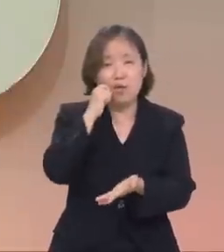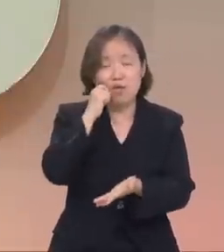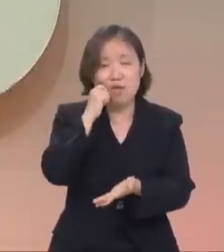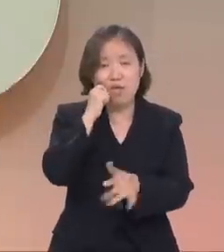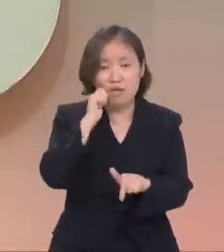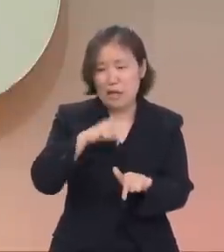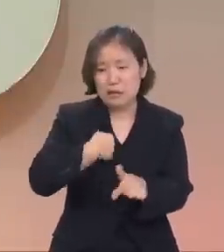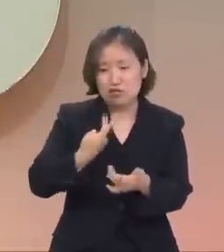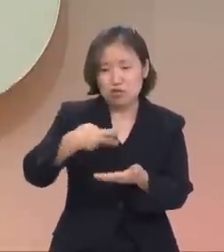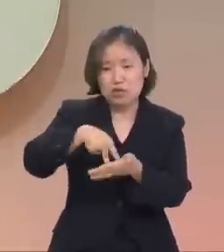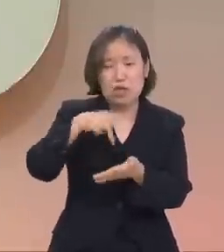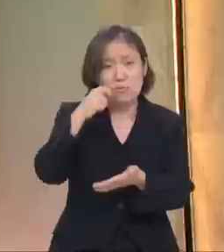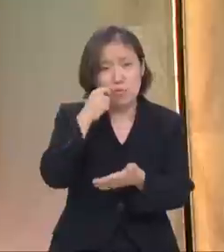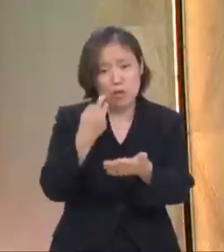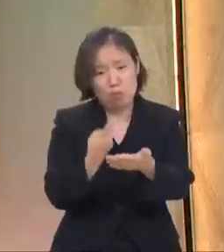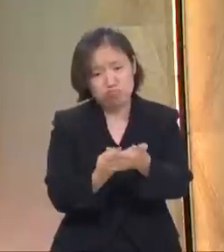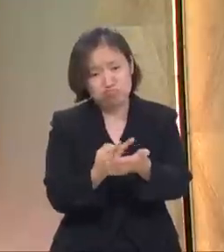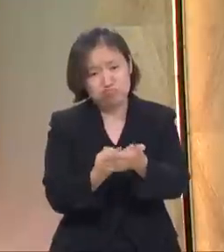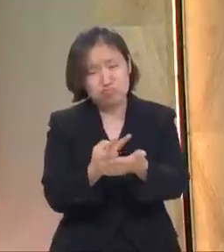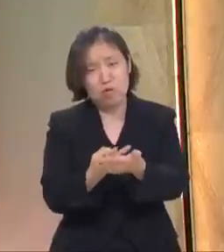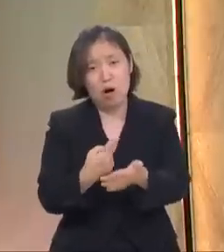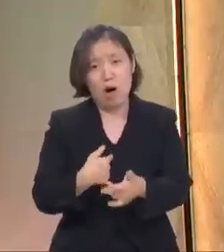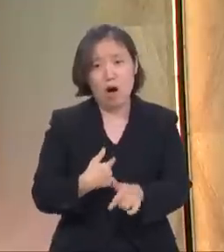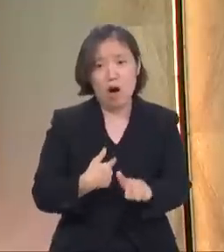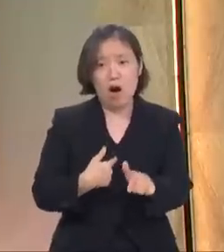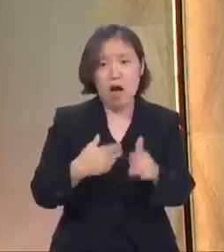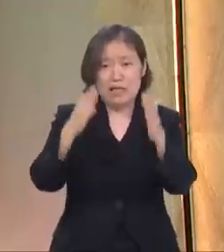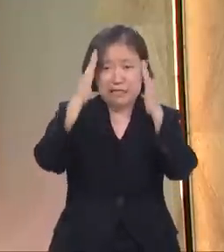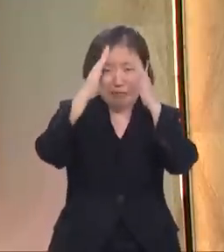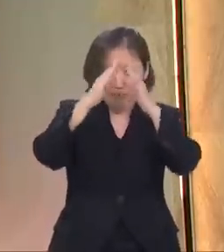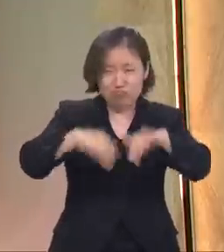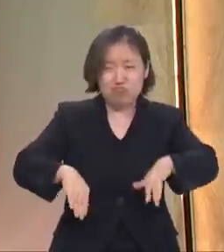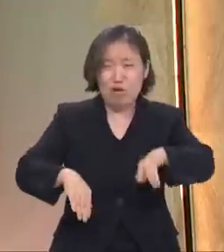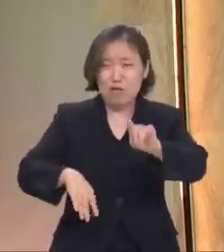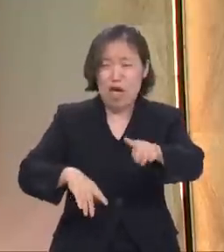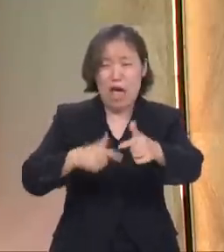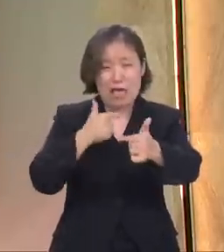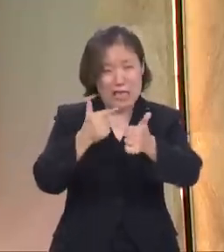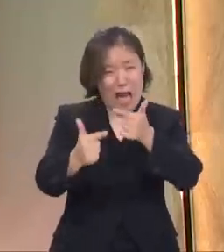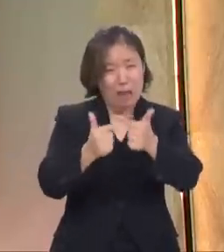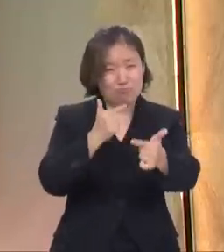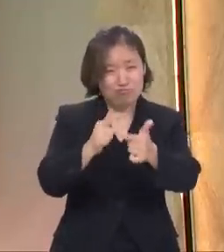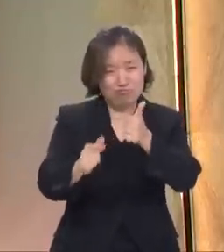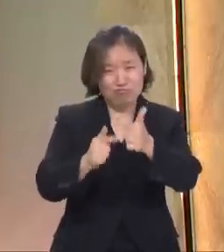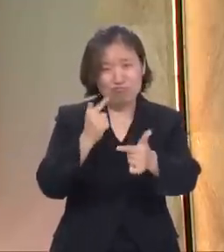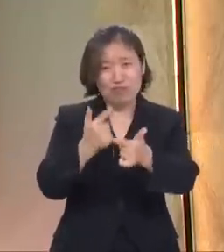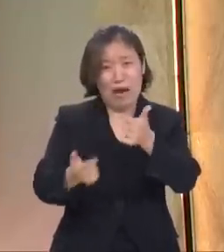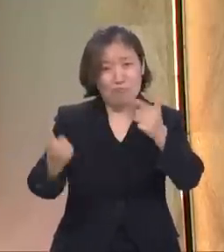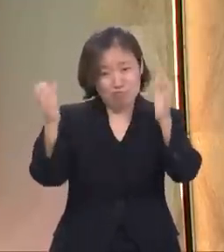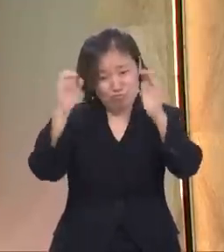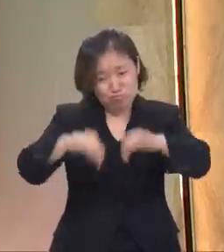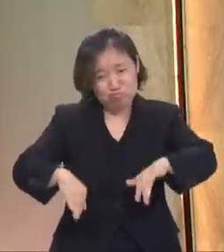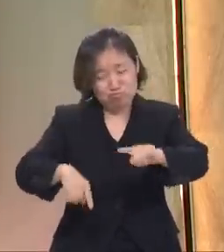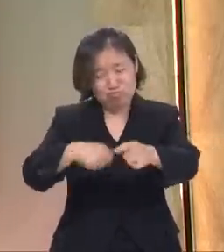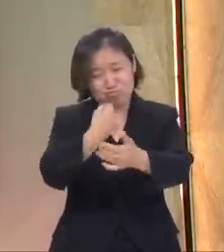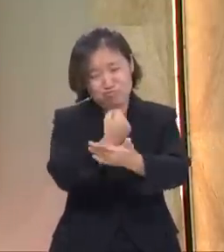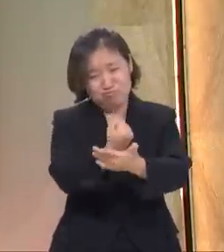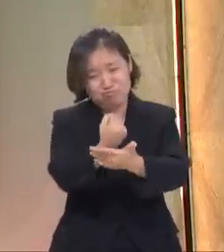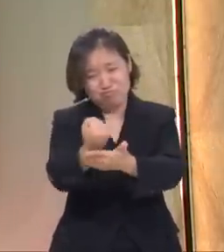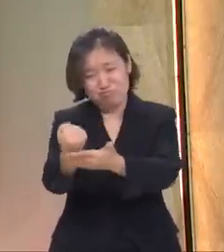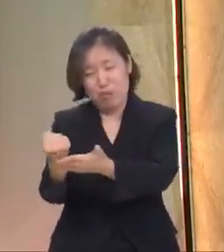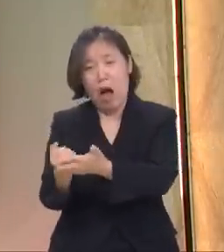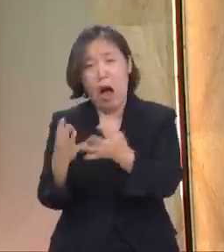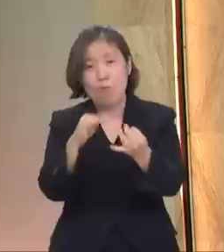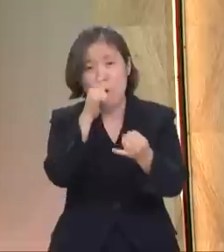상황이었대요 그 무너짐 집 위로만 나무가 막 나무가 쓰러져 가지고